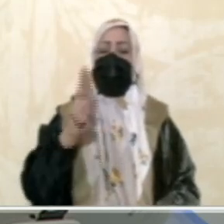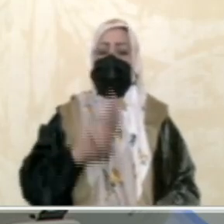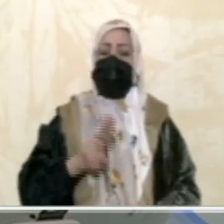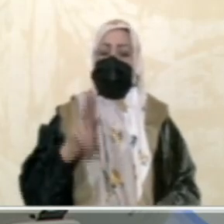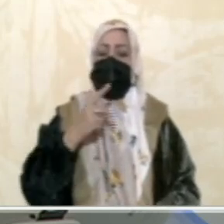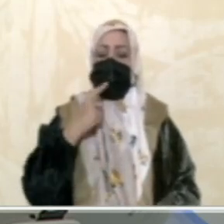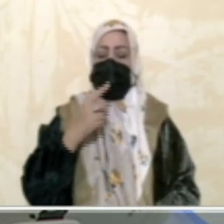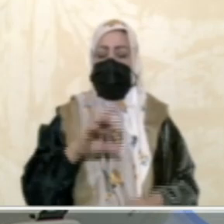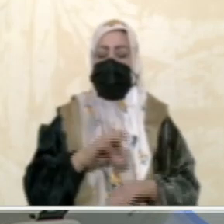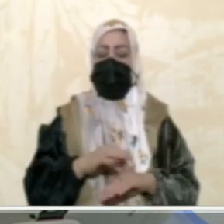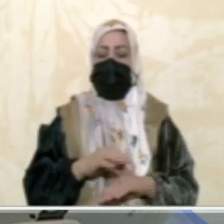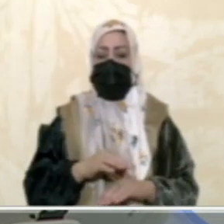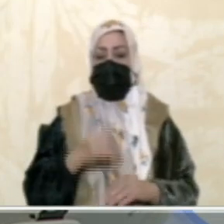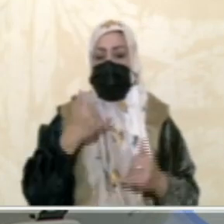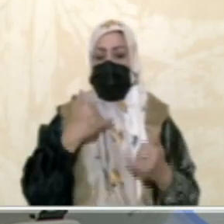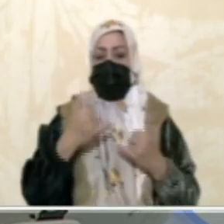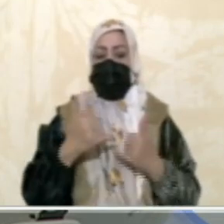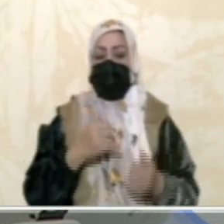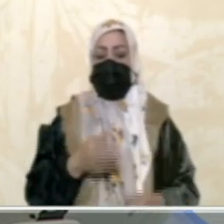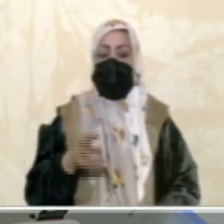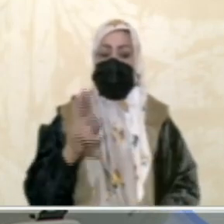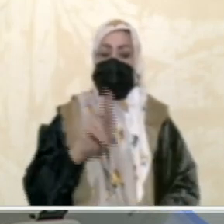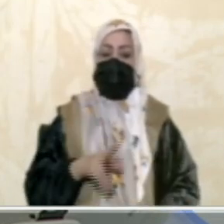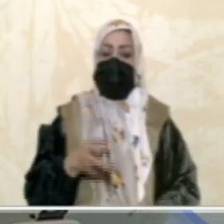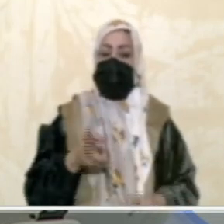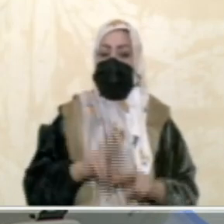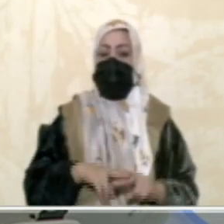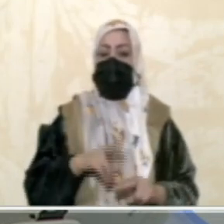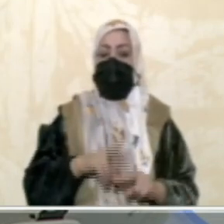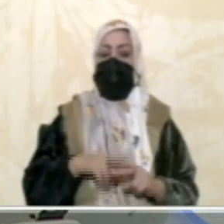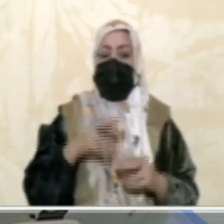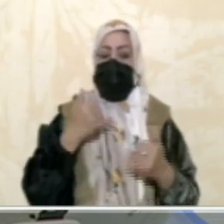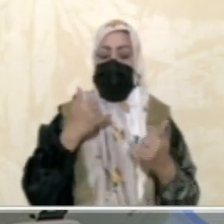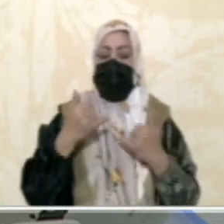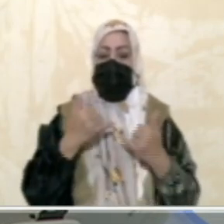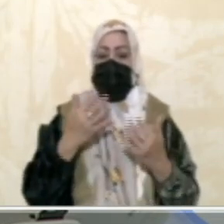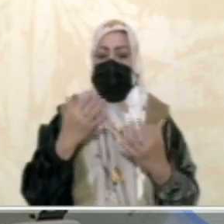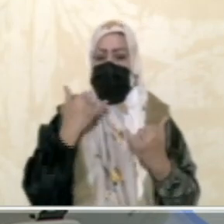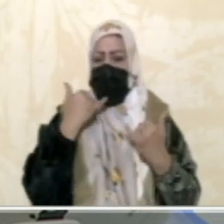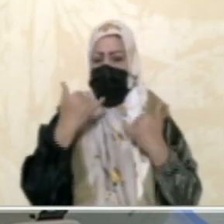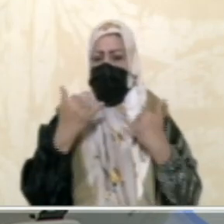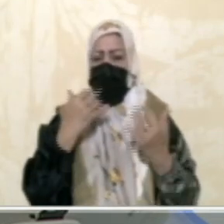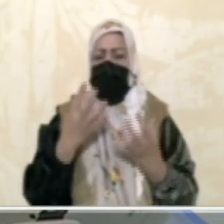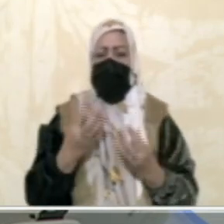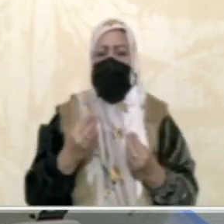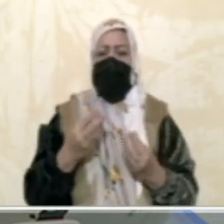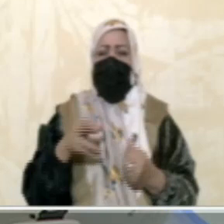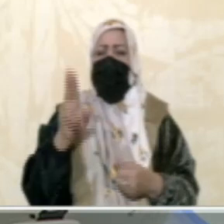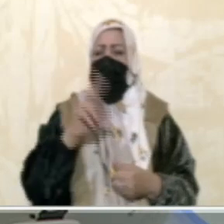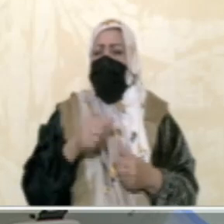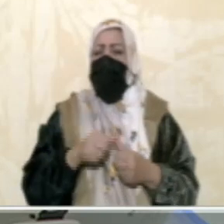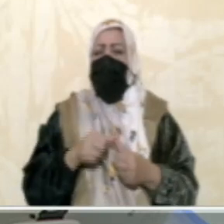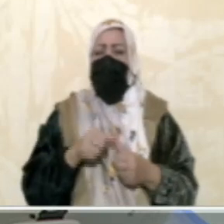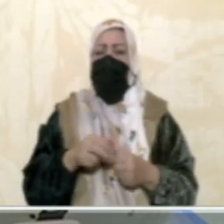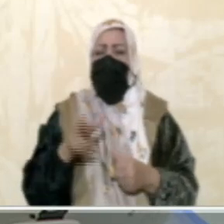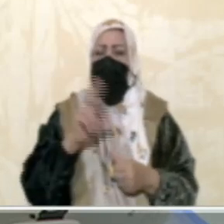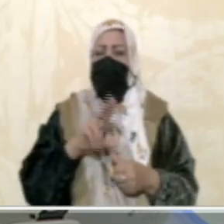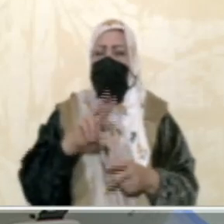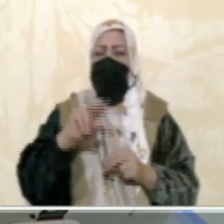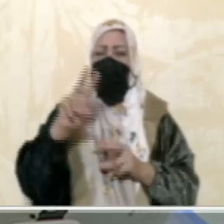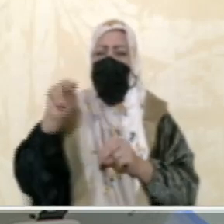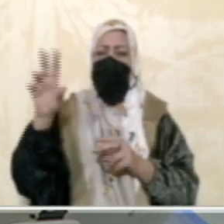من عده يعني متصلين من عده مناطق مما يدل على انه منتشر في بلادنا